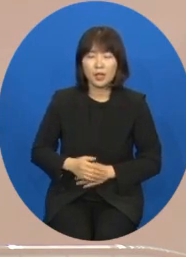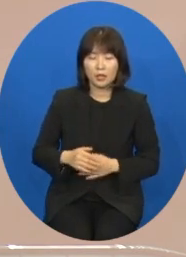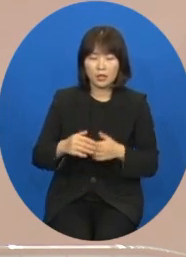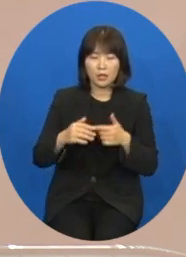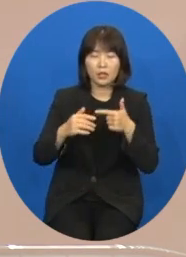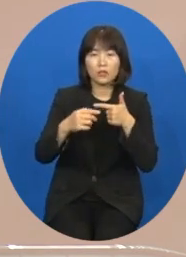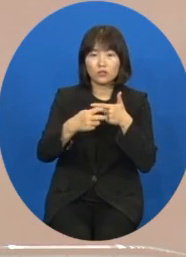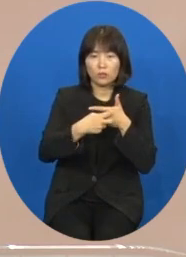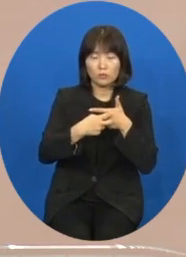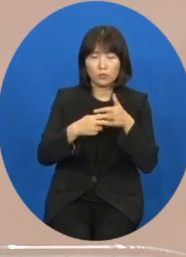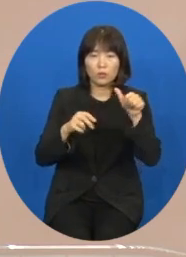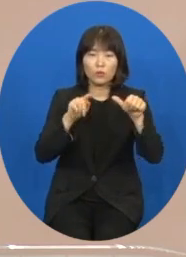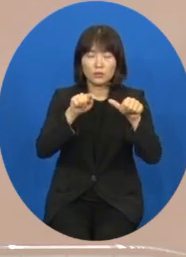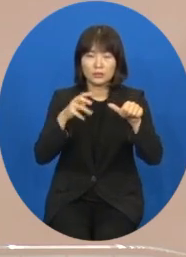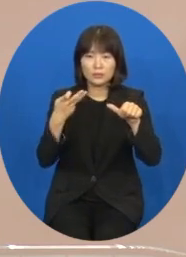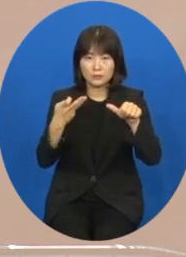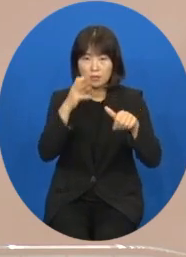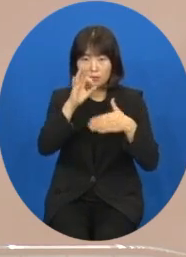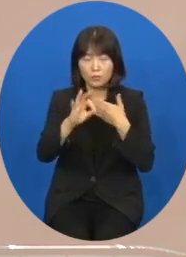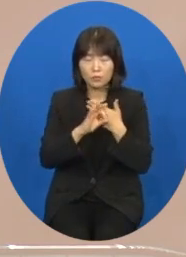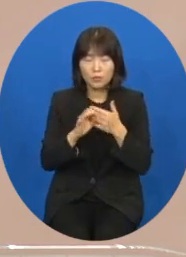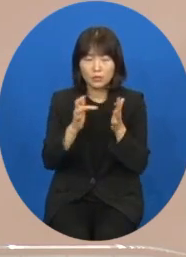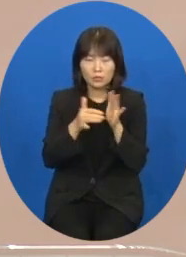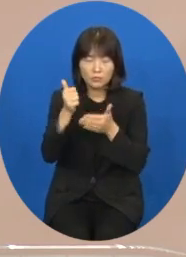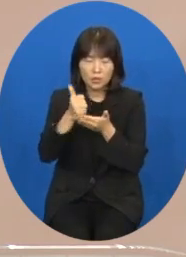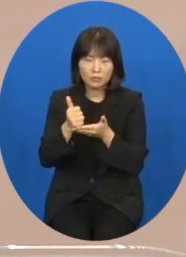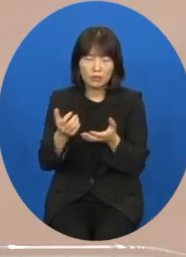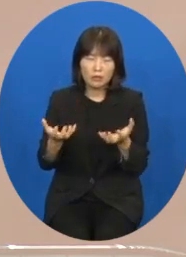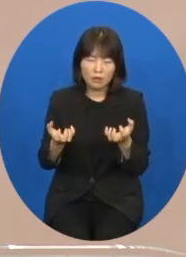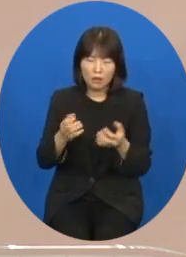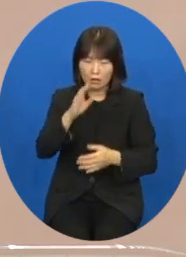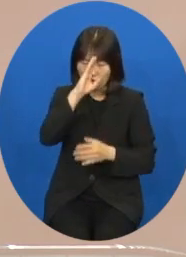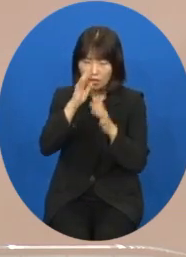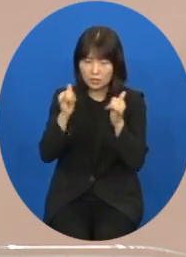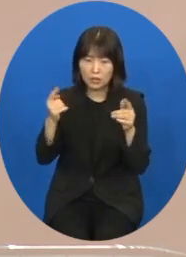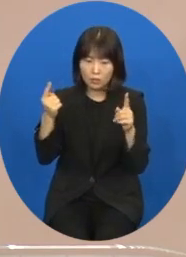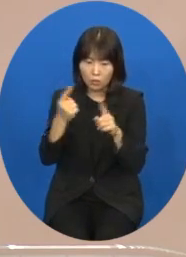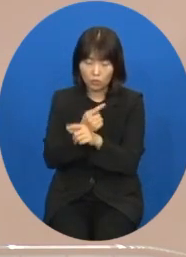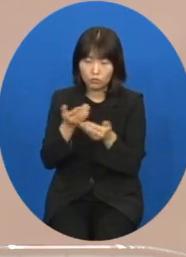누가복음 5장 13절에 보면 예수님께서 나환자를 고치실 때